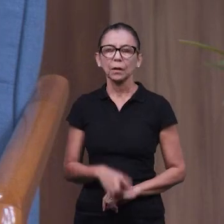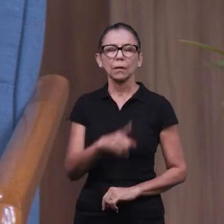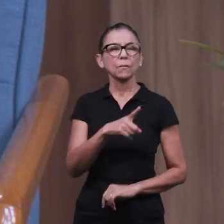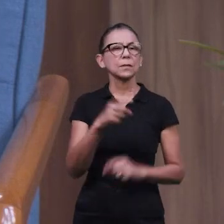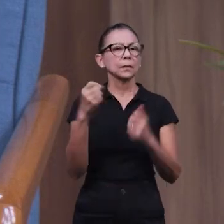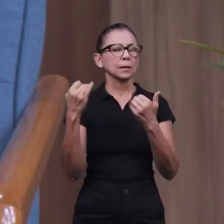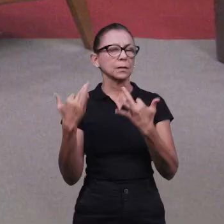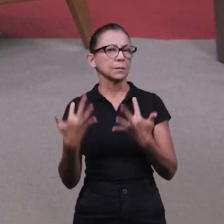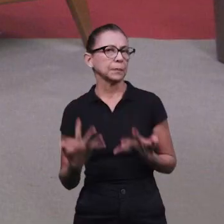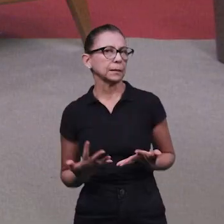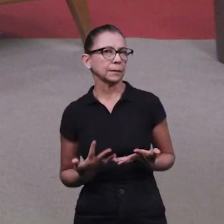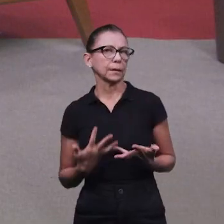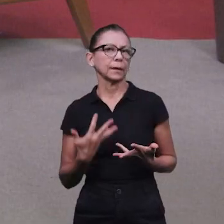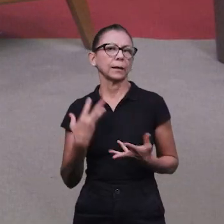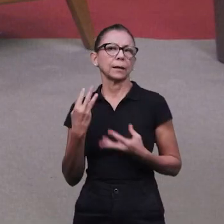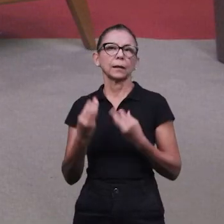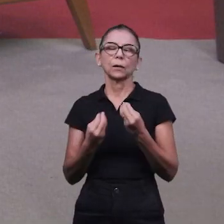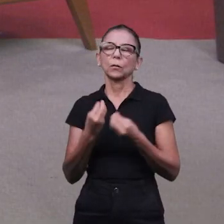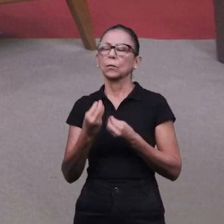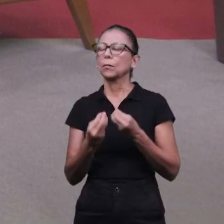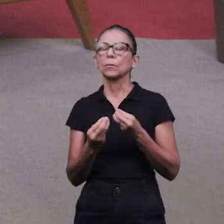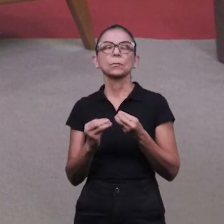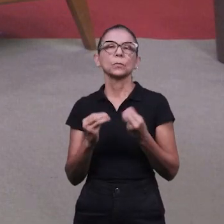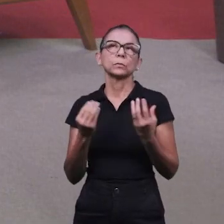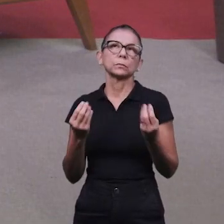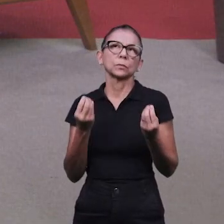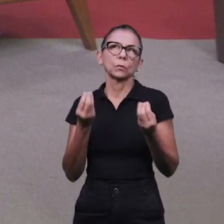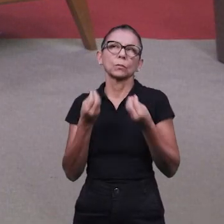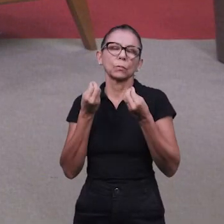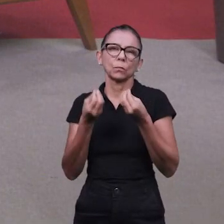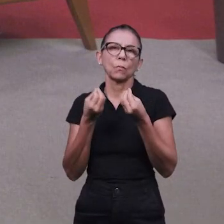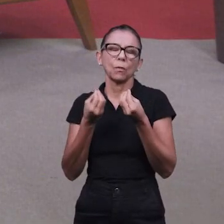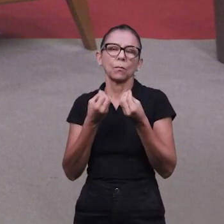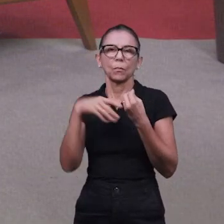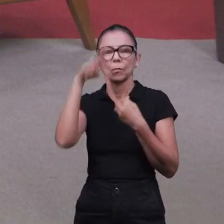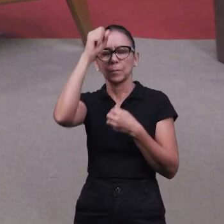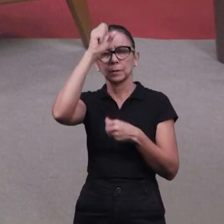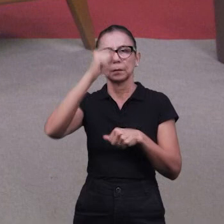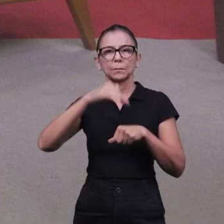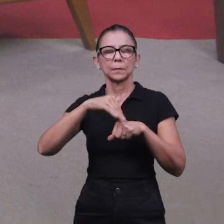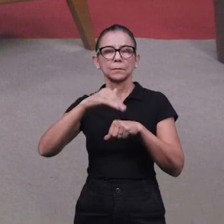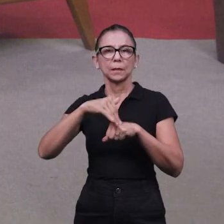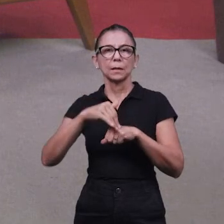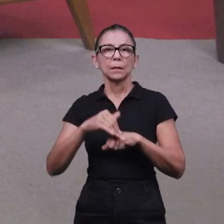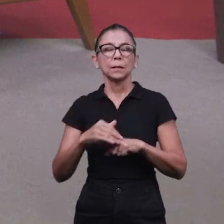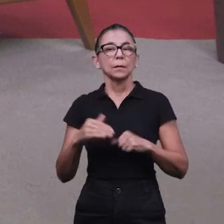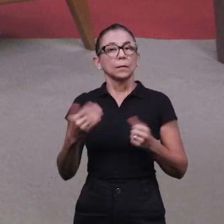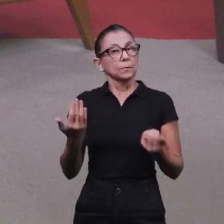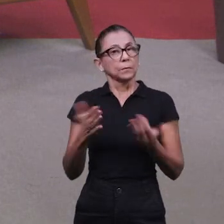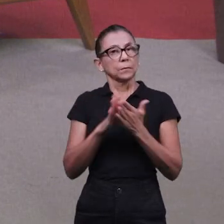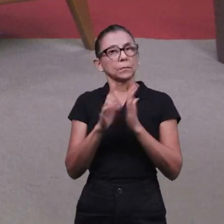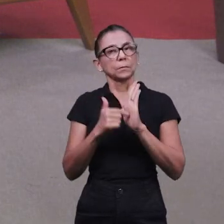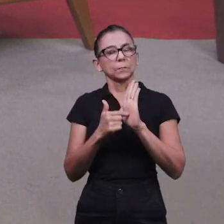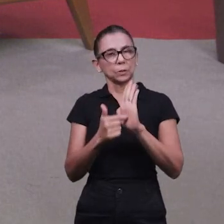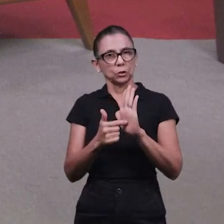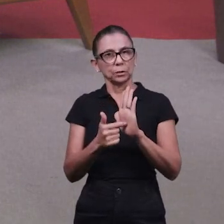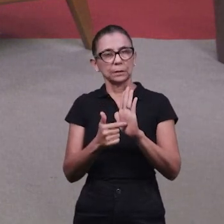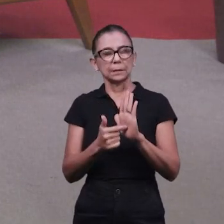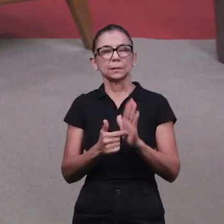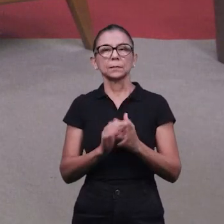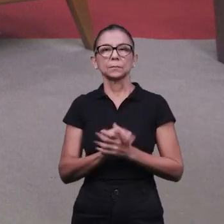sur ce qui a amené cela, cette application, comment nous pouvons apprendre sur cela? La Bible